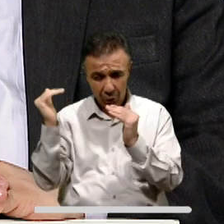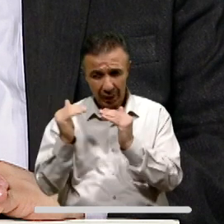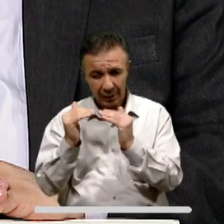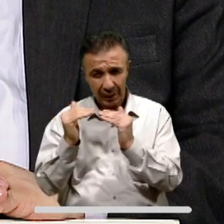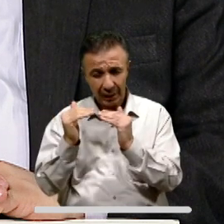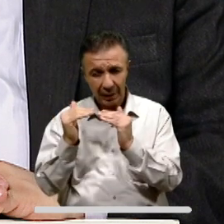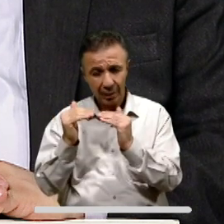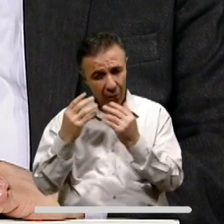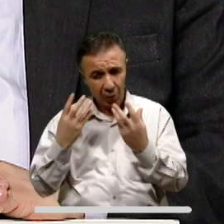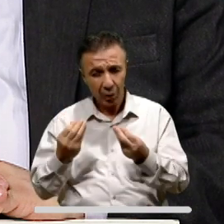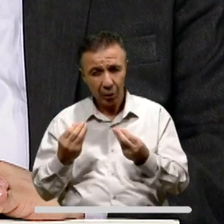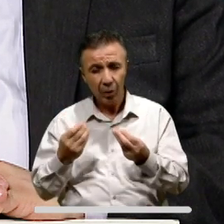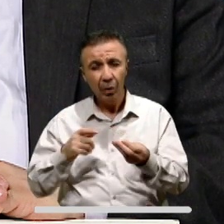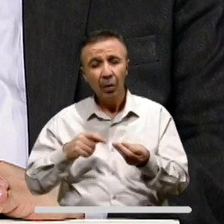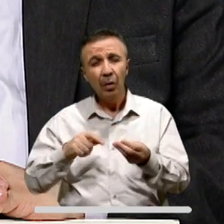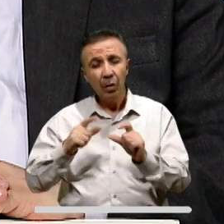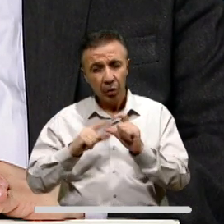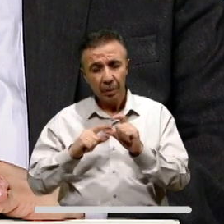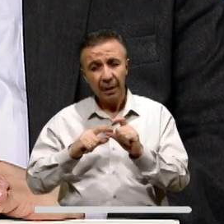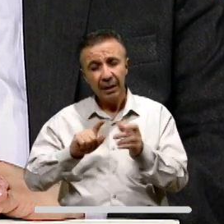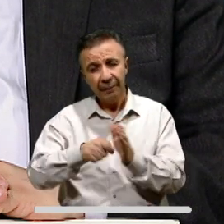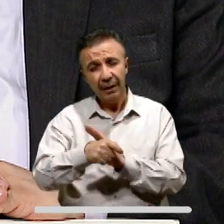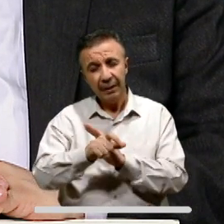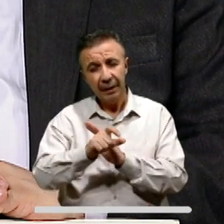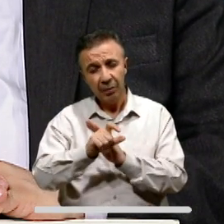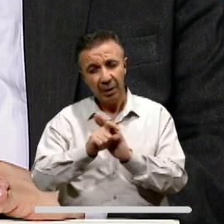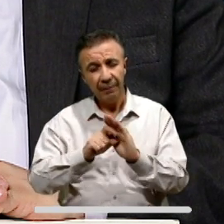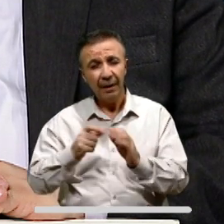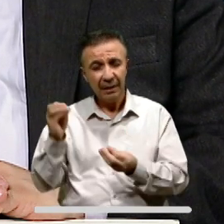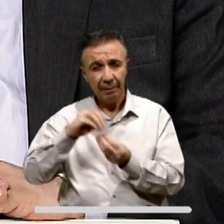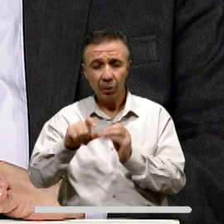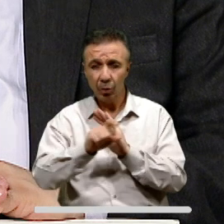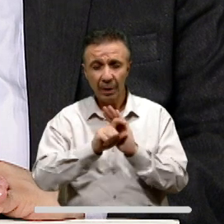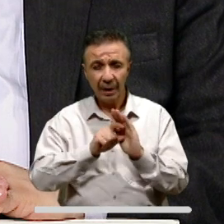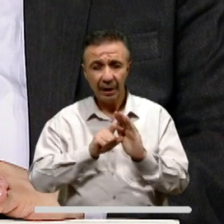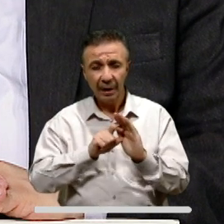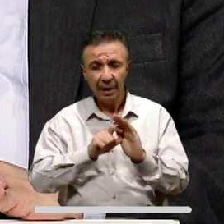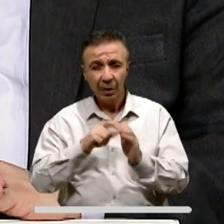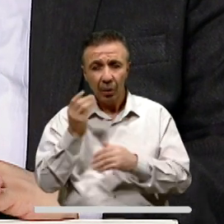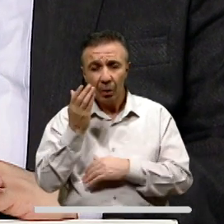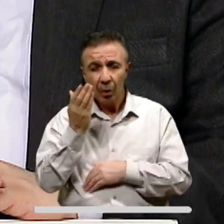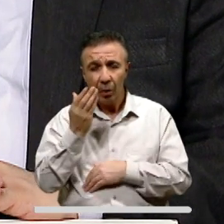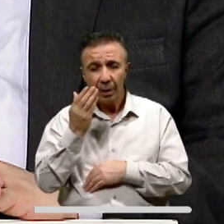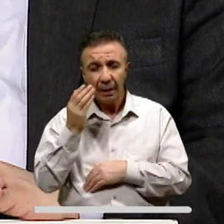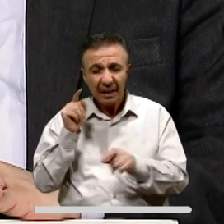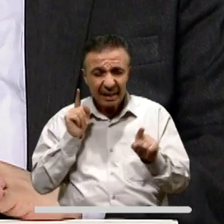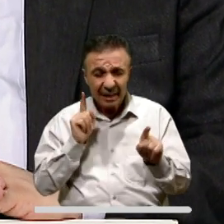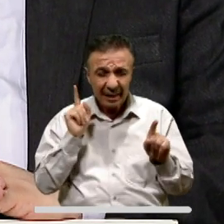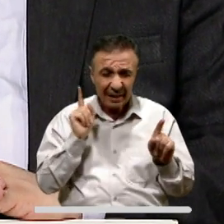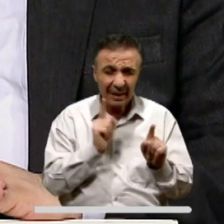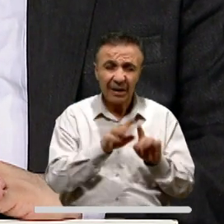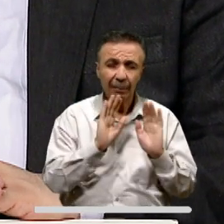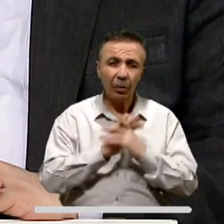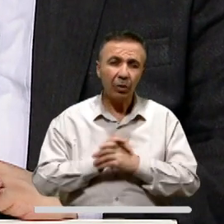arada Sübhaneke, Fatiha ve Zamm-ı Sure'yi kaçırmış oluyoruz. Bunu soracaktım bir. Bir de hocam,